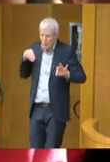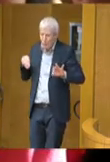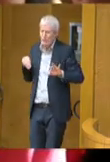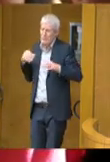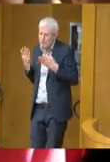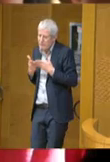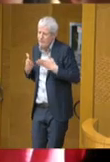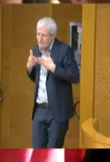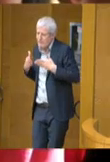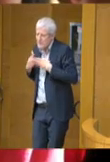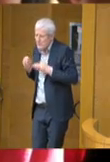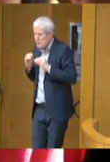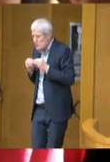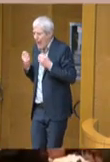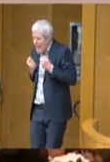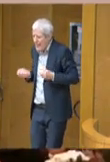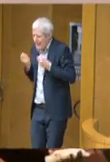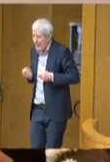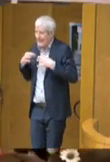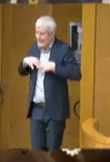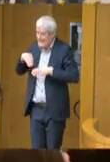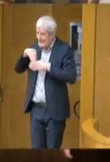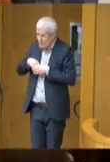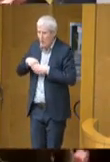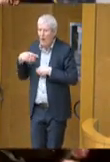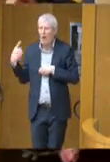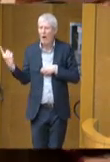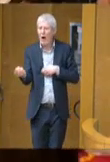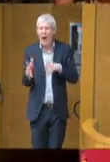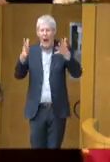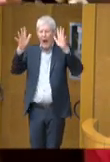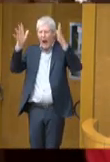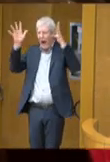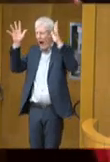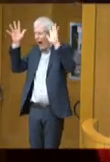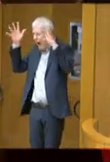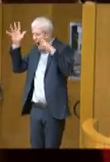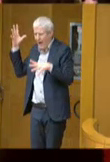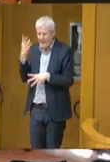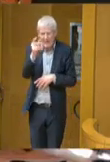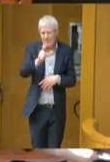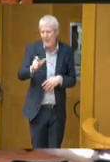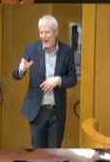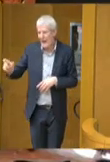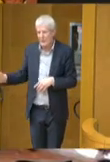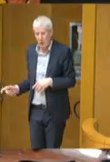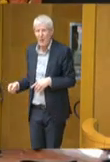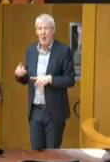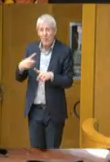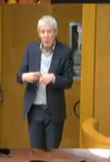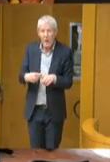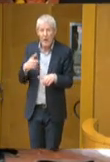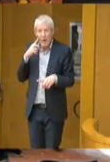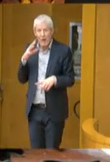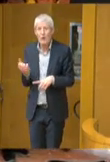faticosamente tra le mura del nostro istituto, avrebbe raccolto gli applausi di così tanta gente, e ancor meno avremmo immaginato